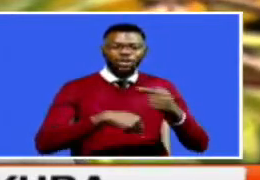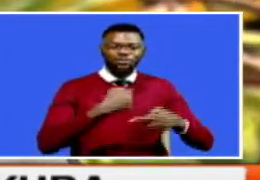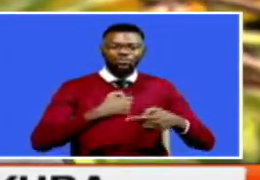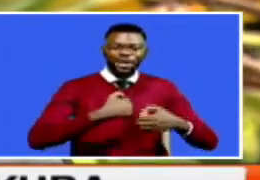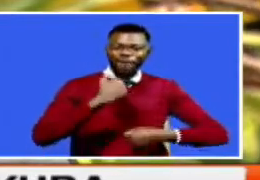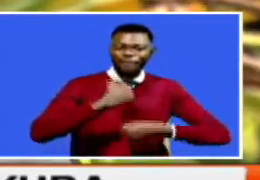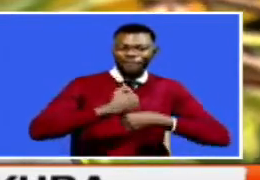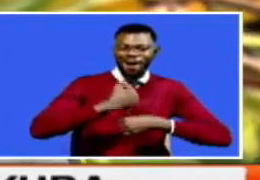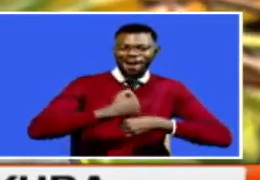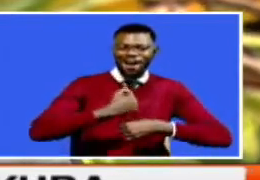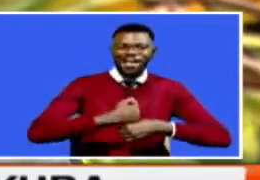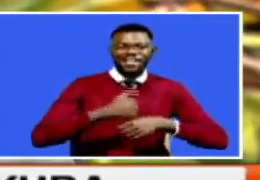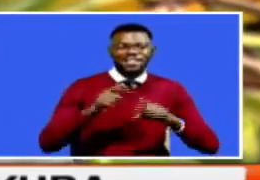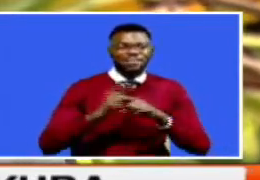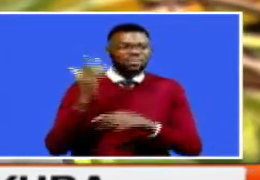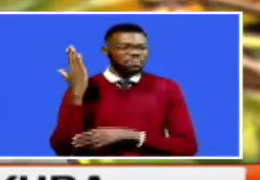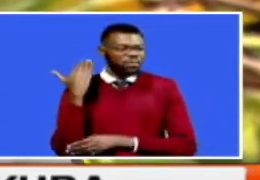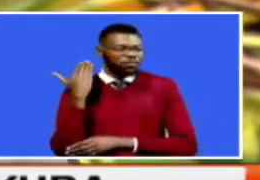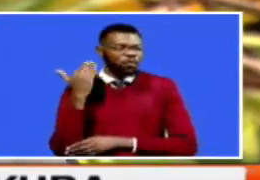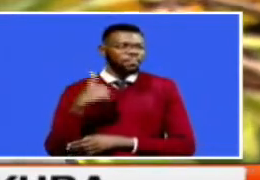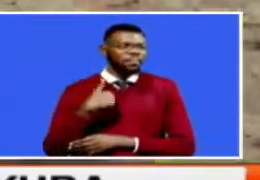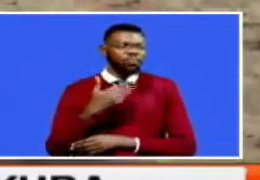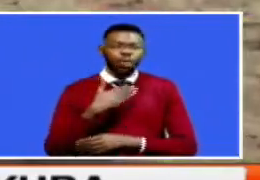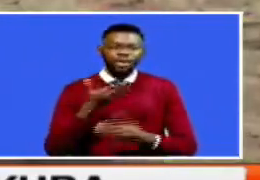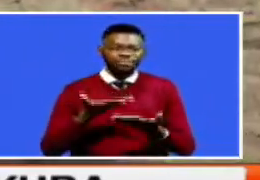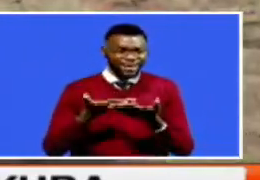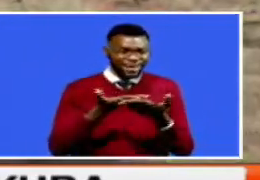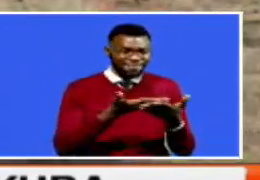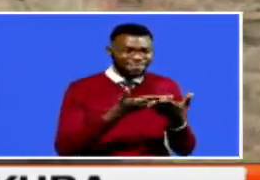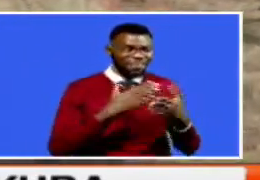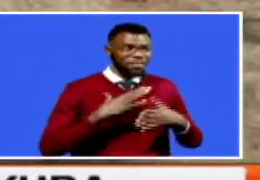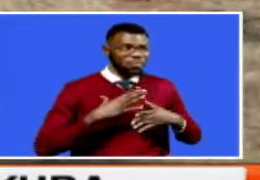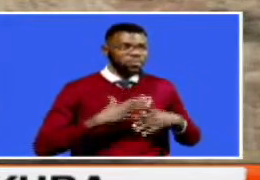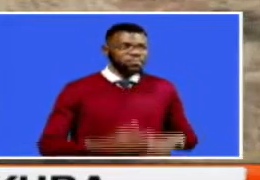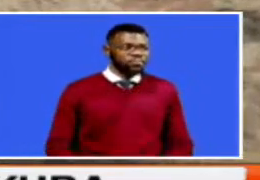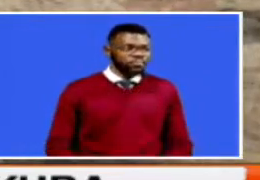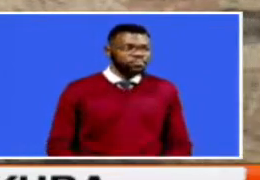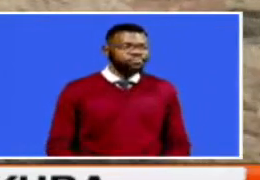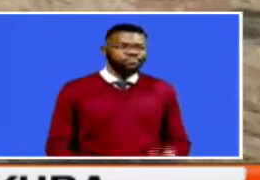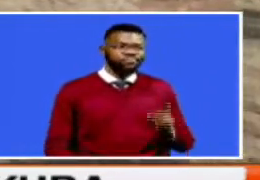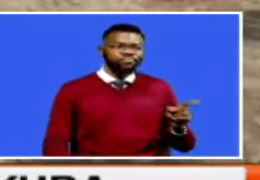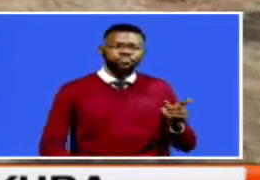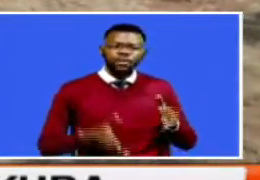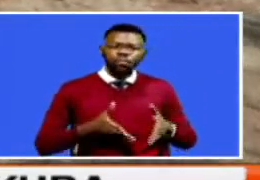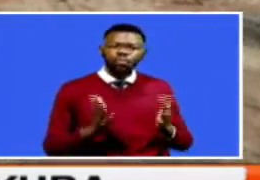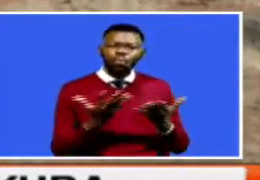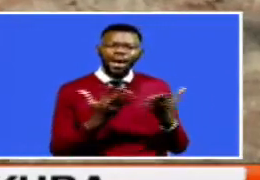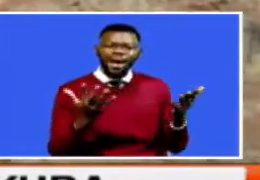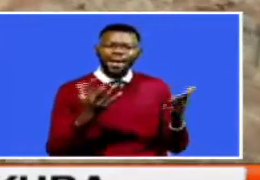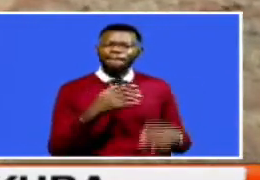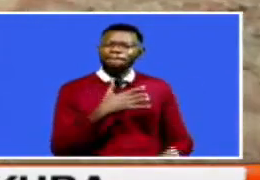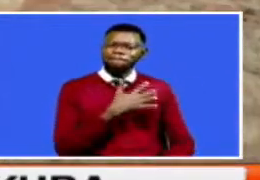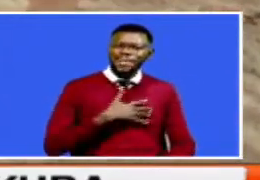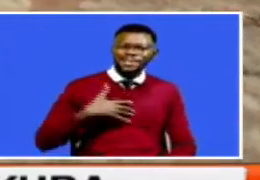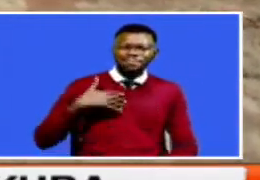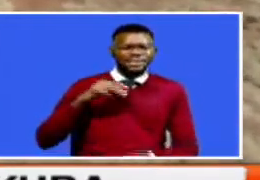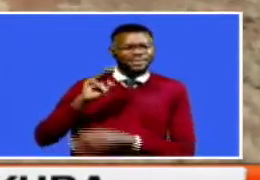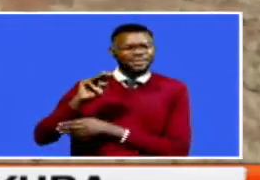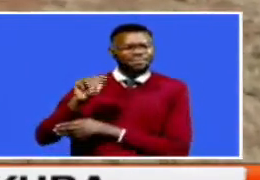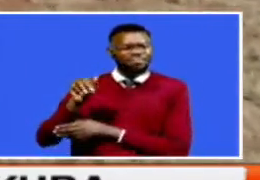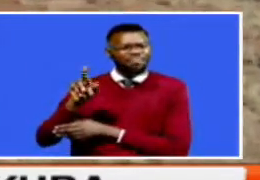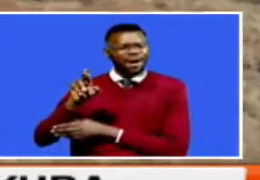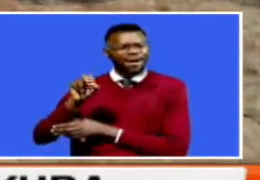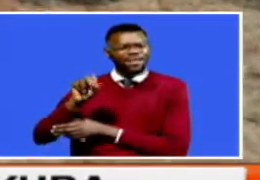ambaye ilikuwa nafanya mbeleni ya kuweza kusaidia watu wetu. Kura, mzaliwa wa Marsabit, anasema changamoto chungu